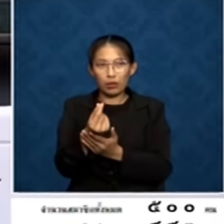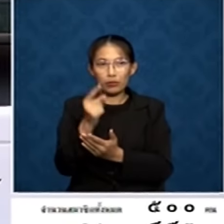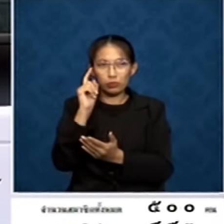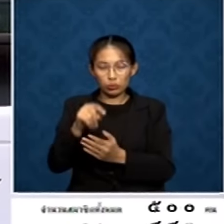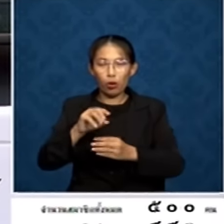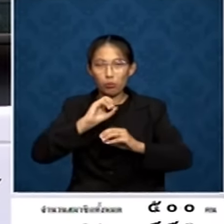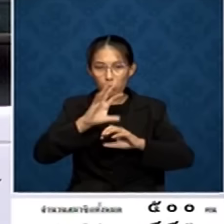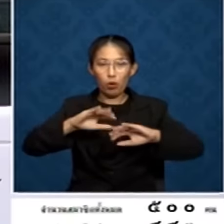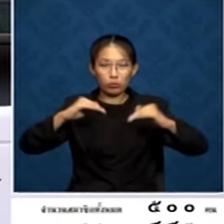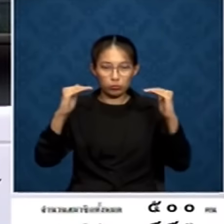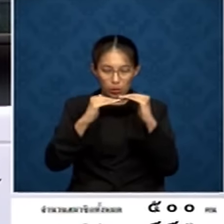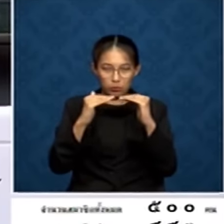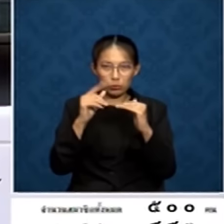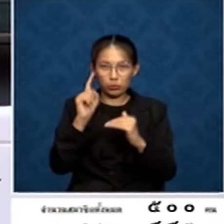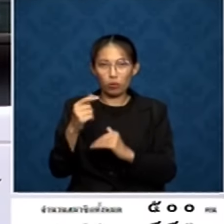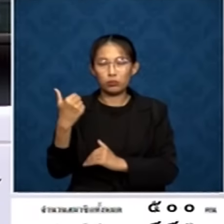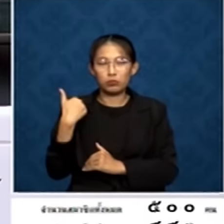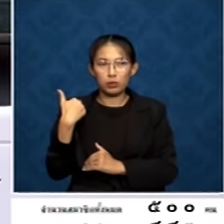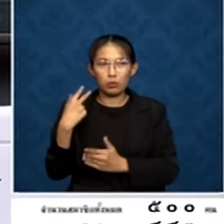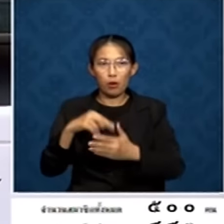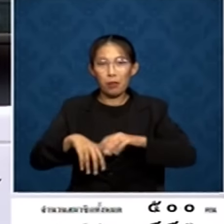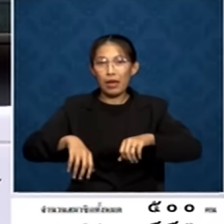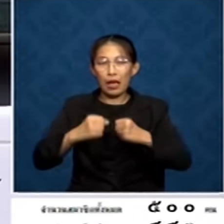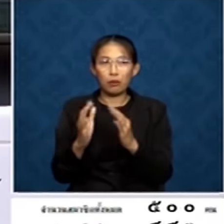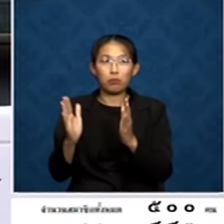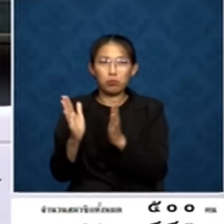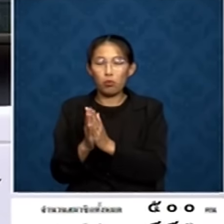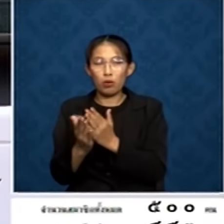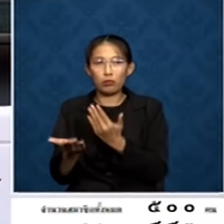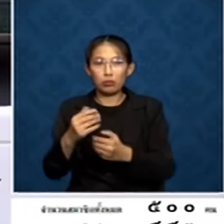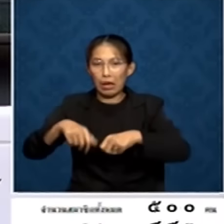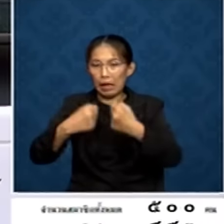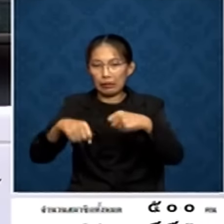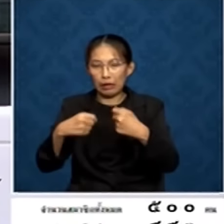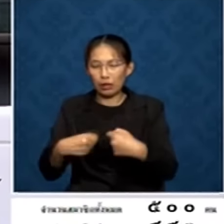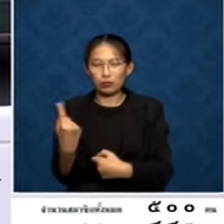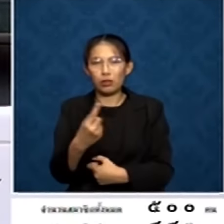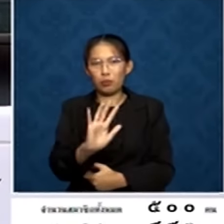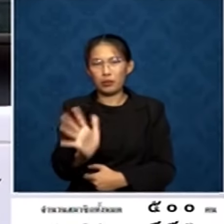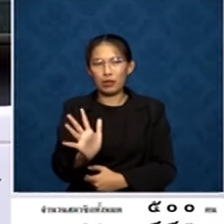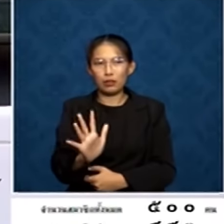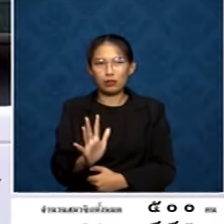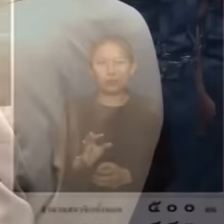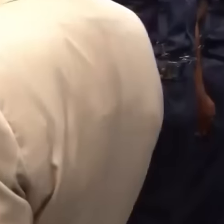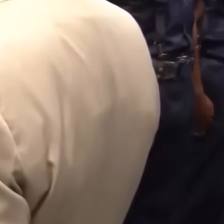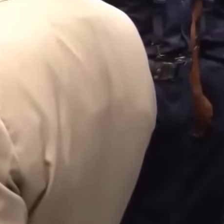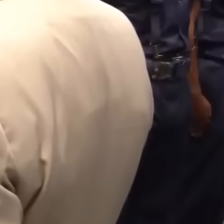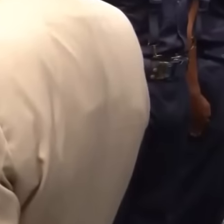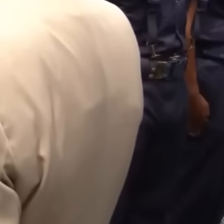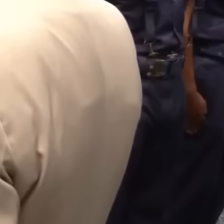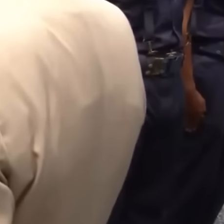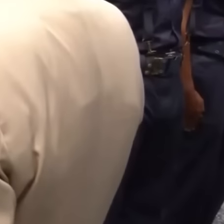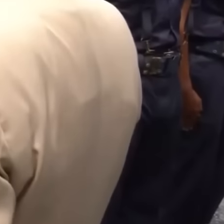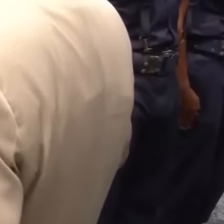เป็นธรรมแล้วต้องไปตรวจสอบอีกไปคิดจะหักไปบวกเข้าหักเอาหักคอเด็กงี้ไม่ได้นี่